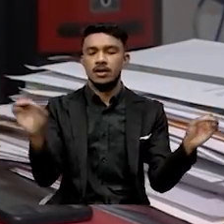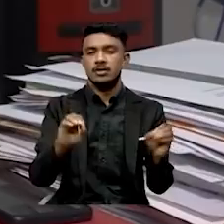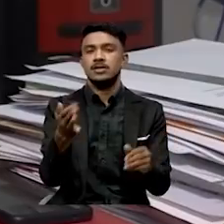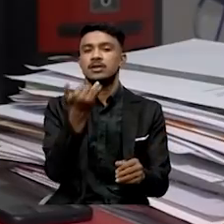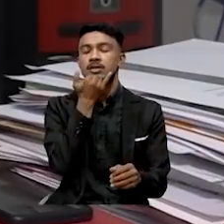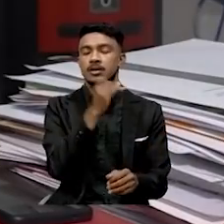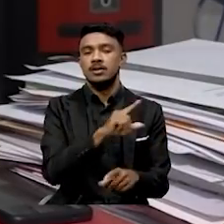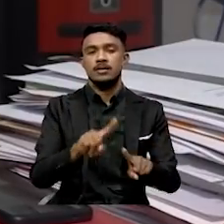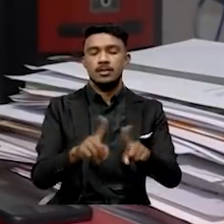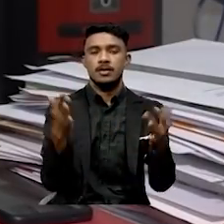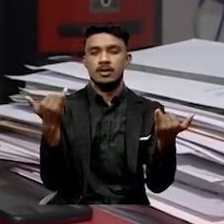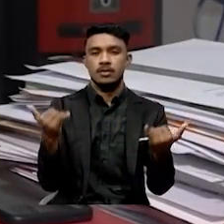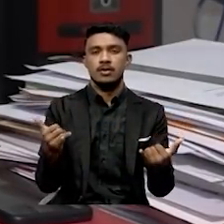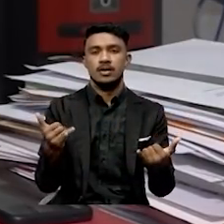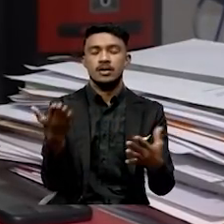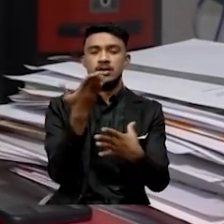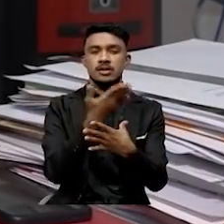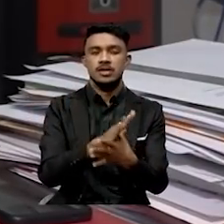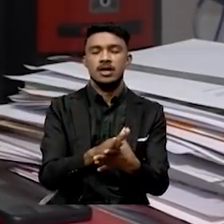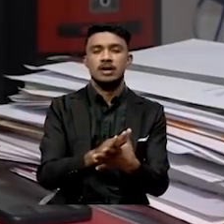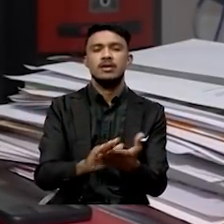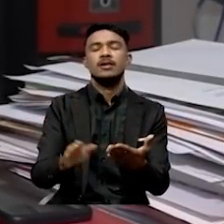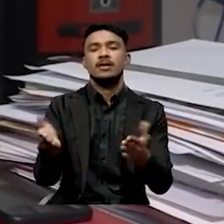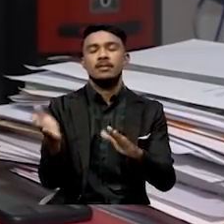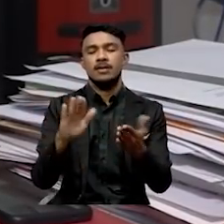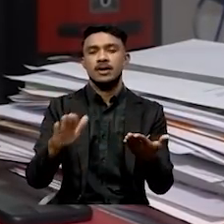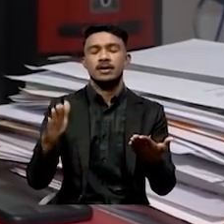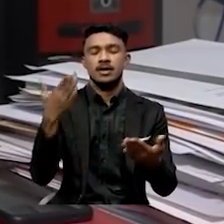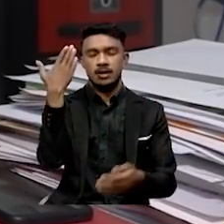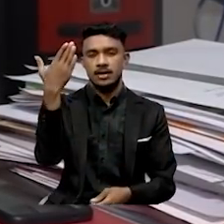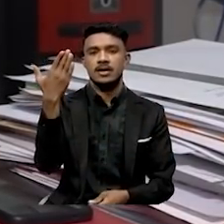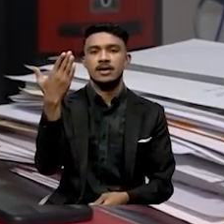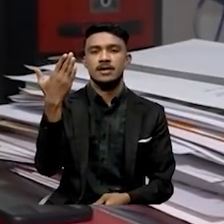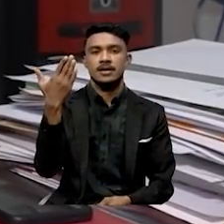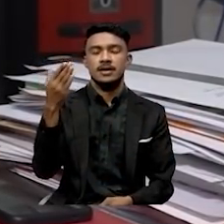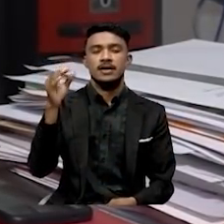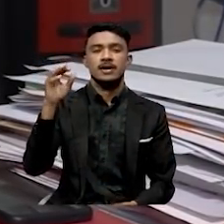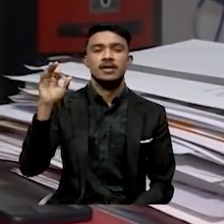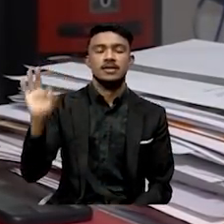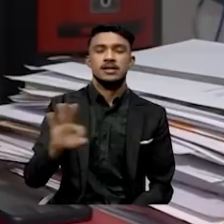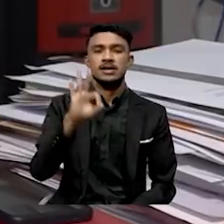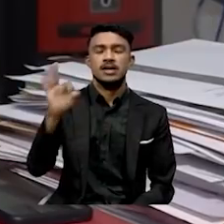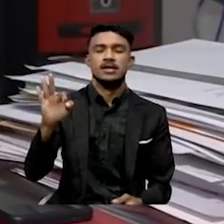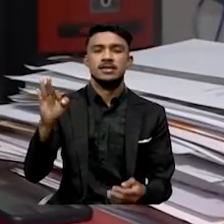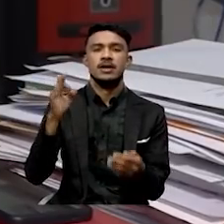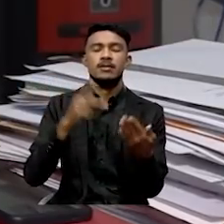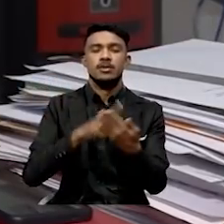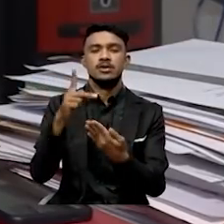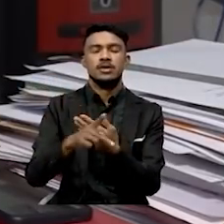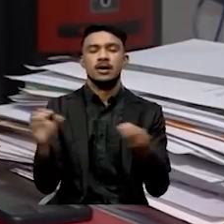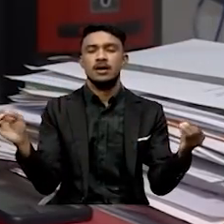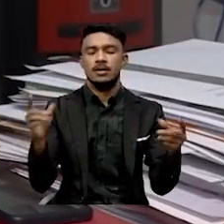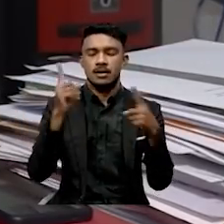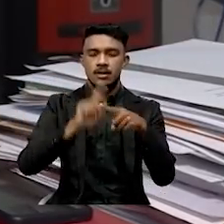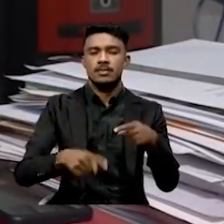ida. Agora dibidas semate iya sesta. Entau sesta ni foi prosesu sei la bersai.